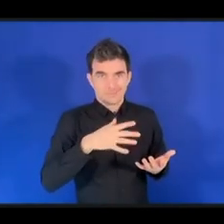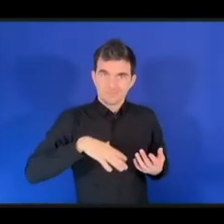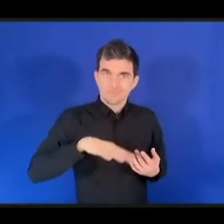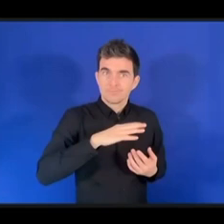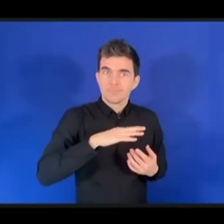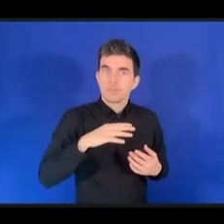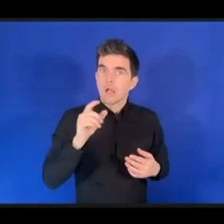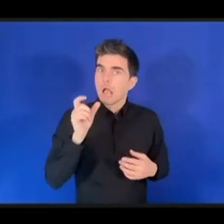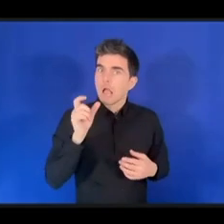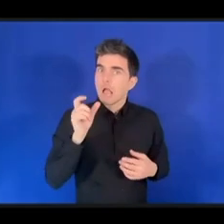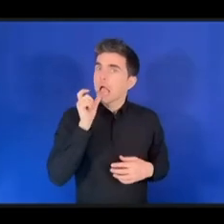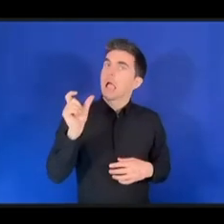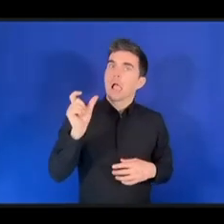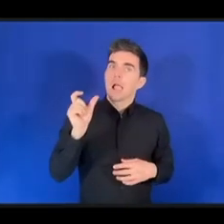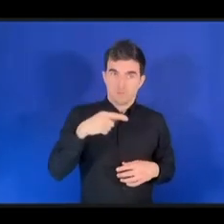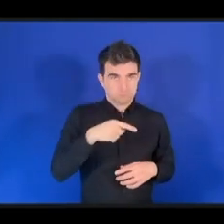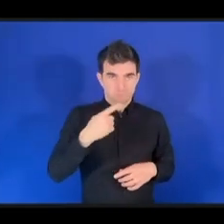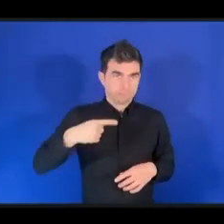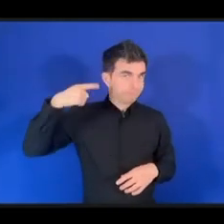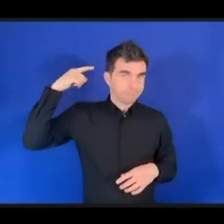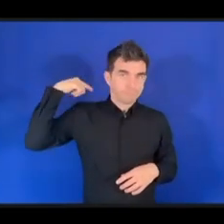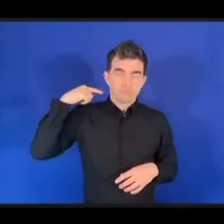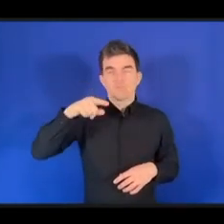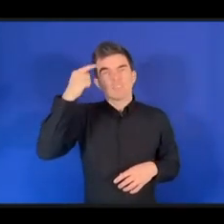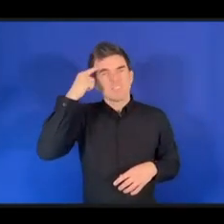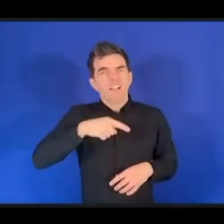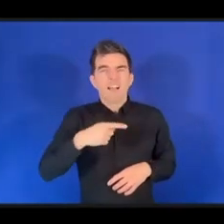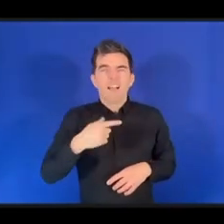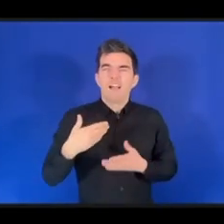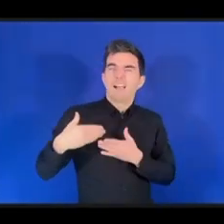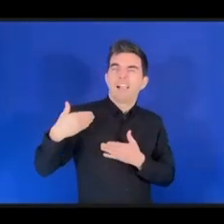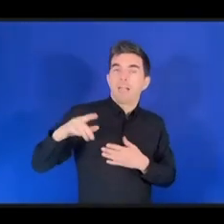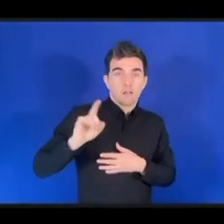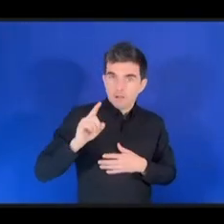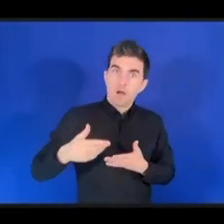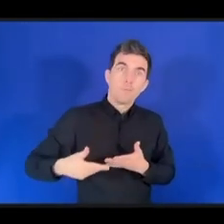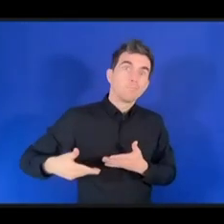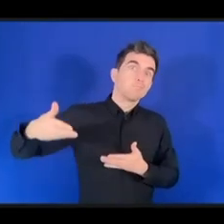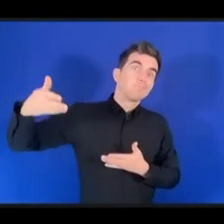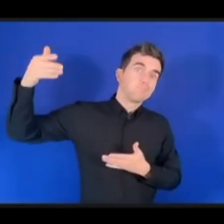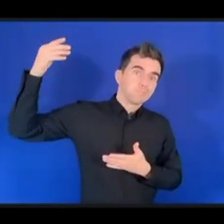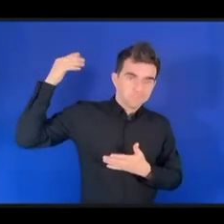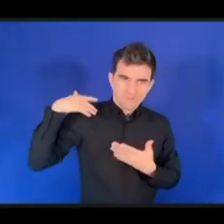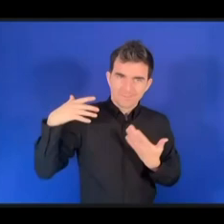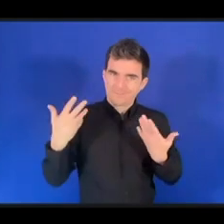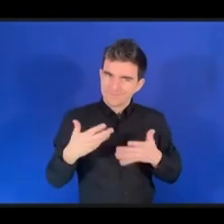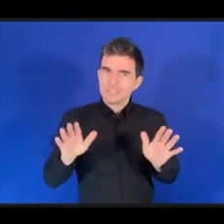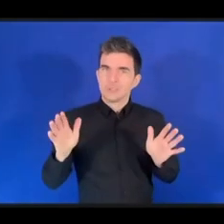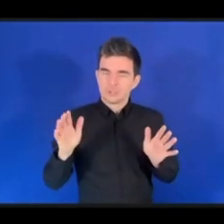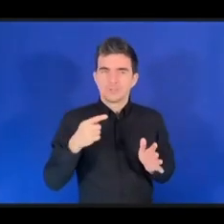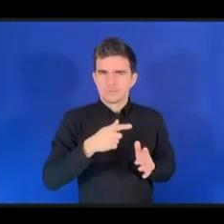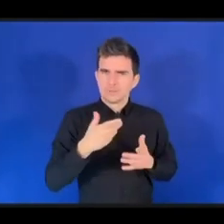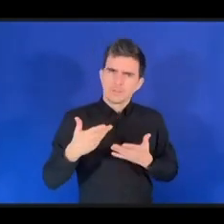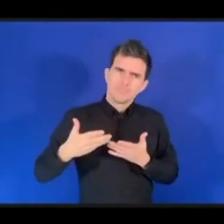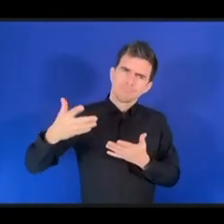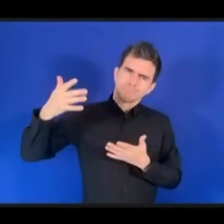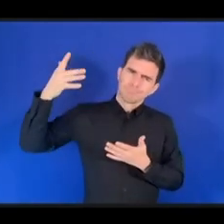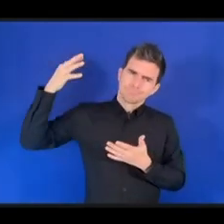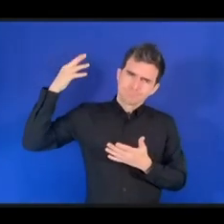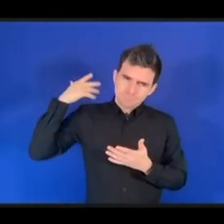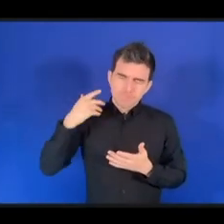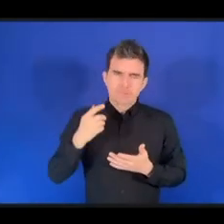صناعه الساكي وهو كحول يرتبط بتاريخ